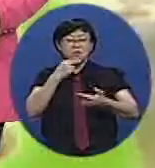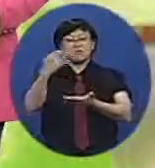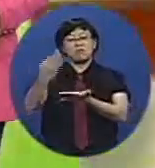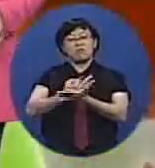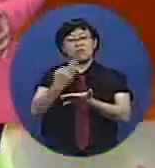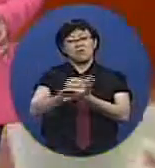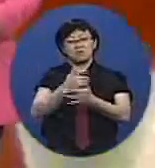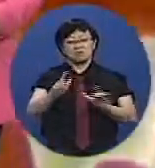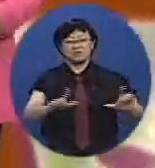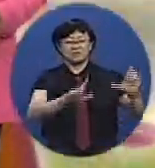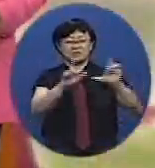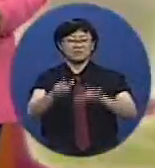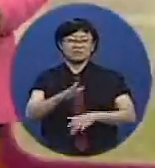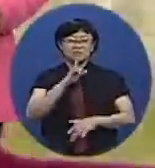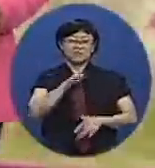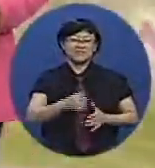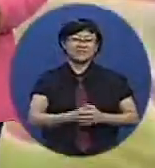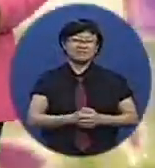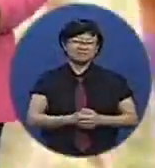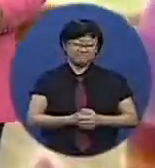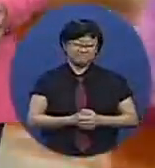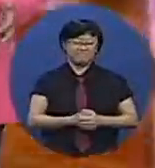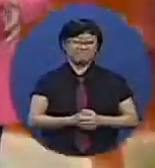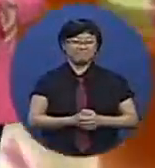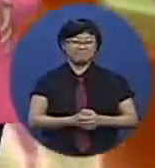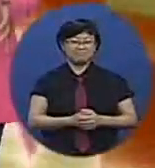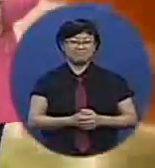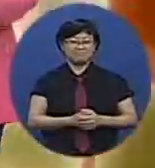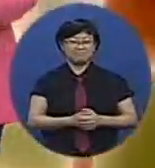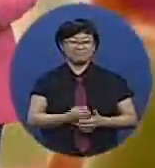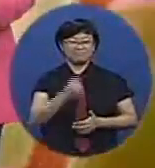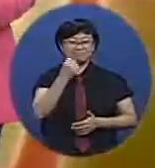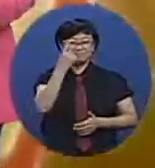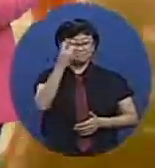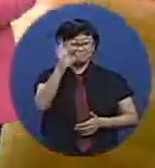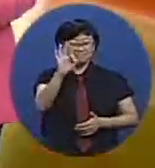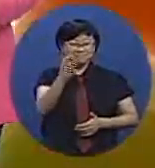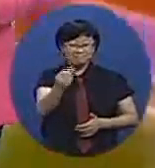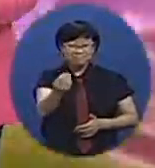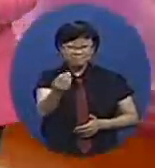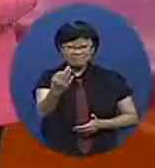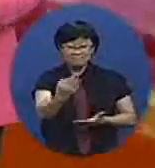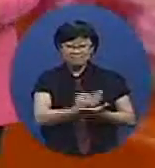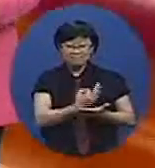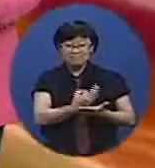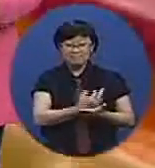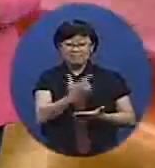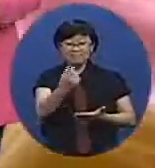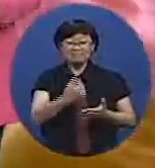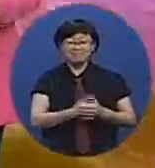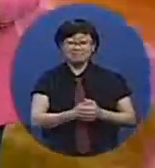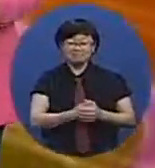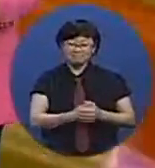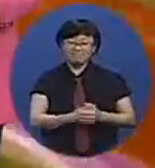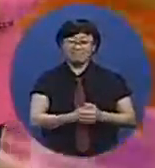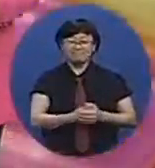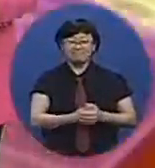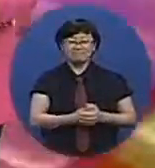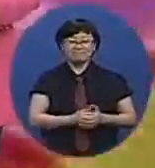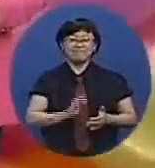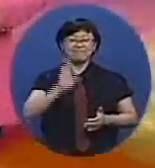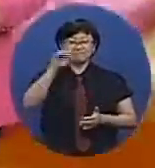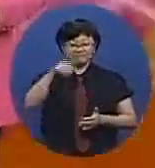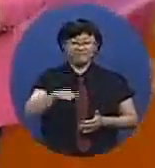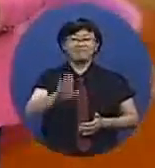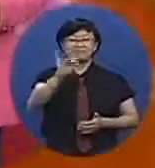씁니다. 아이고. 아, 한 달에 네. 어느 정도 버시는데요? 아니 근데 뭐 그건 뭐 일정하지